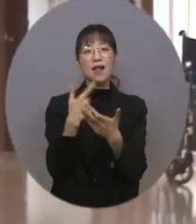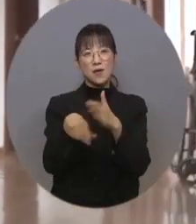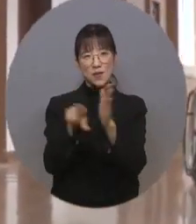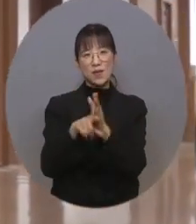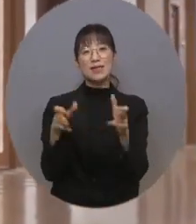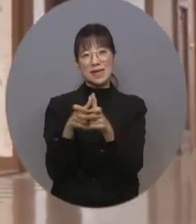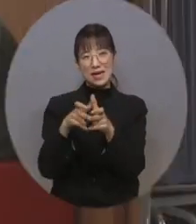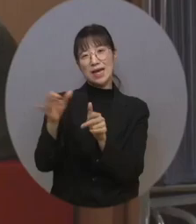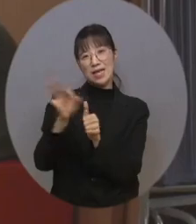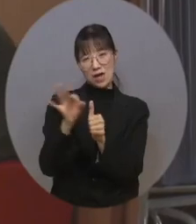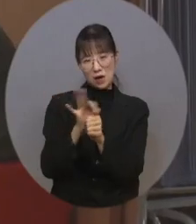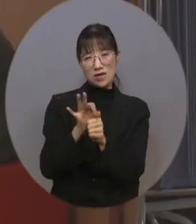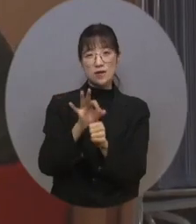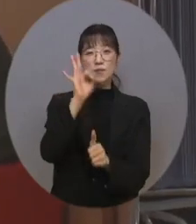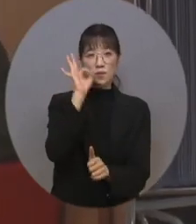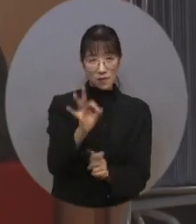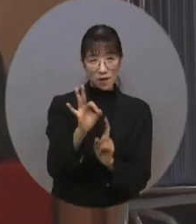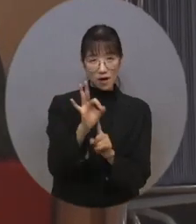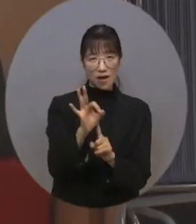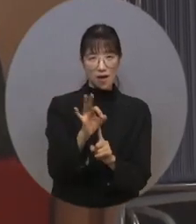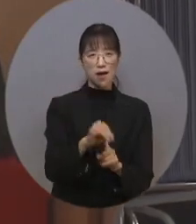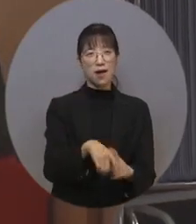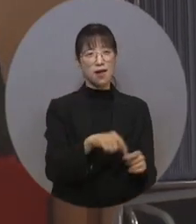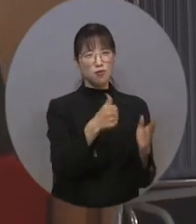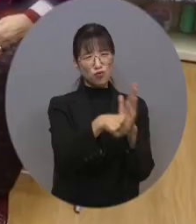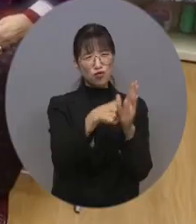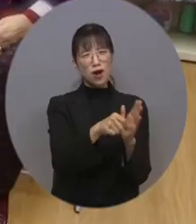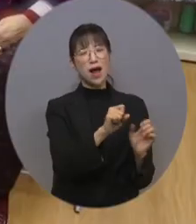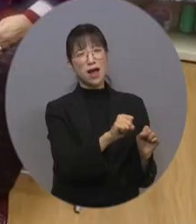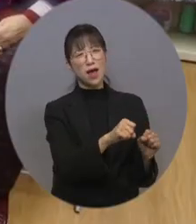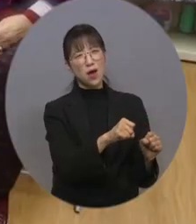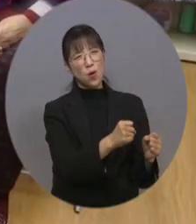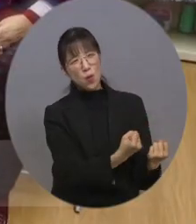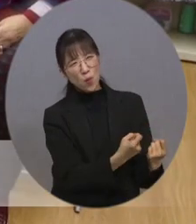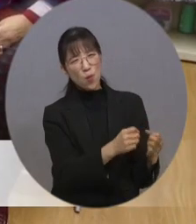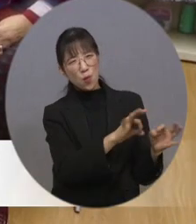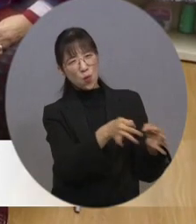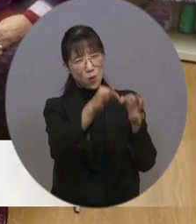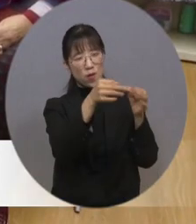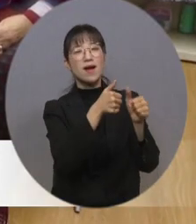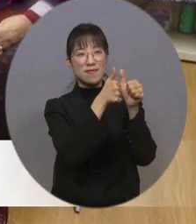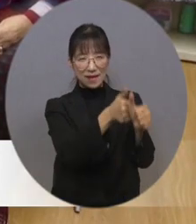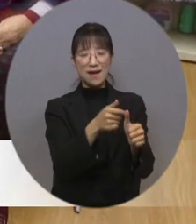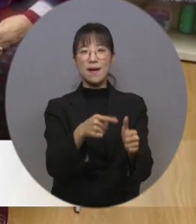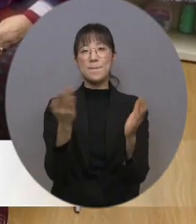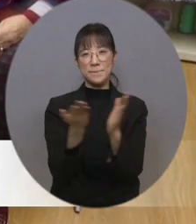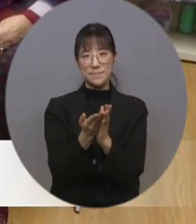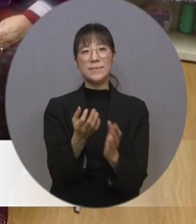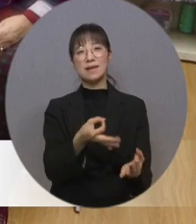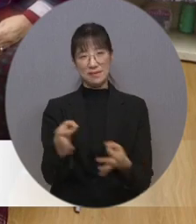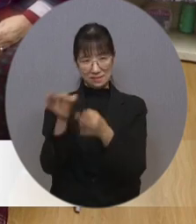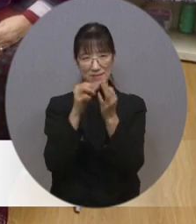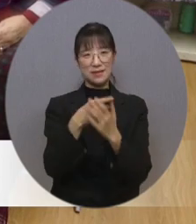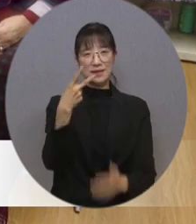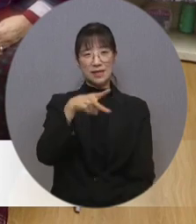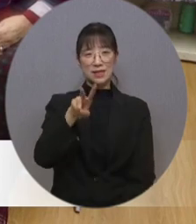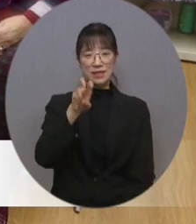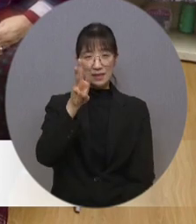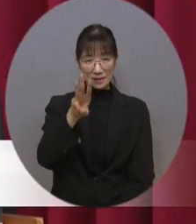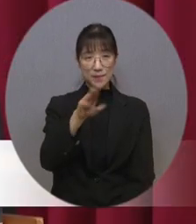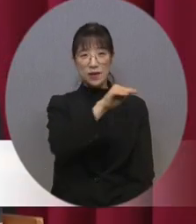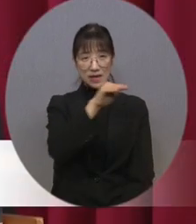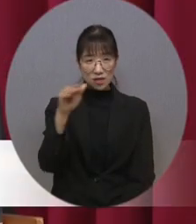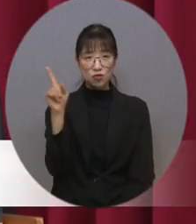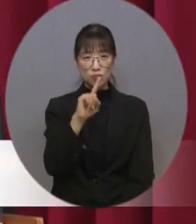위한 장애인연금 지급액의 물가상승 등을 반영해 인상됩니다 보건복지부는 2023년 기초연금 기준